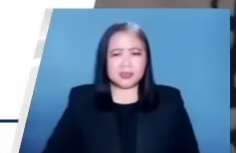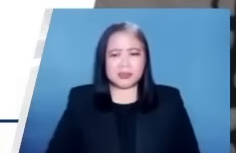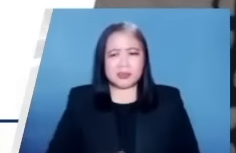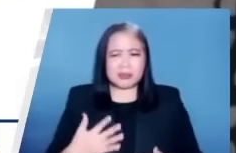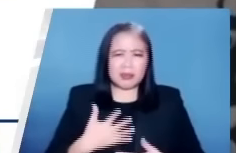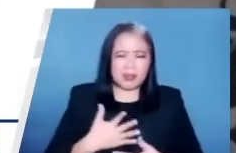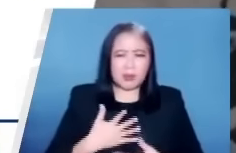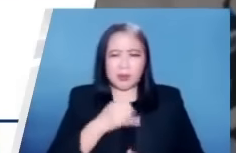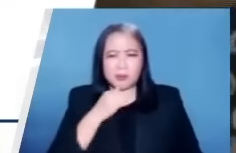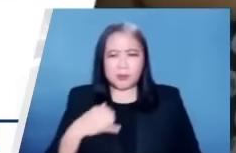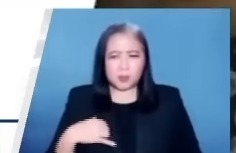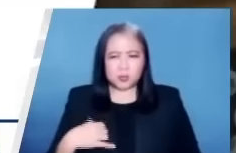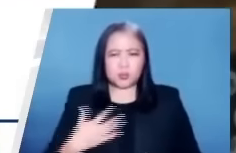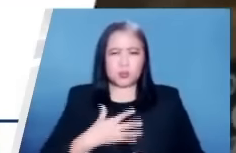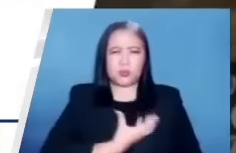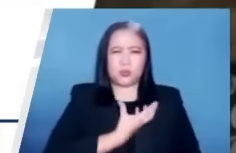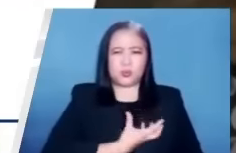mo